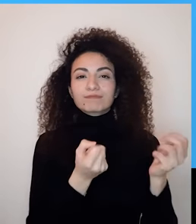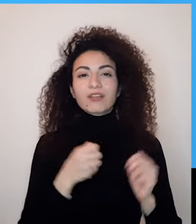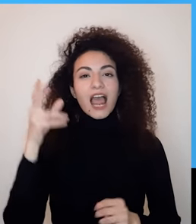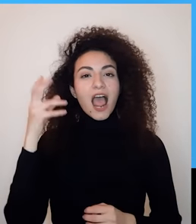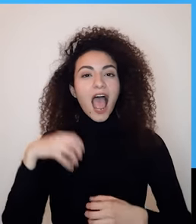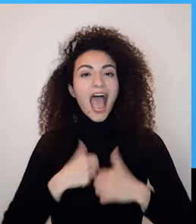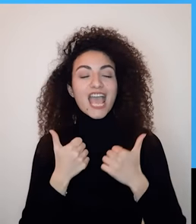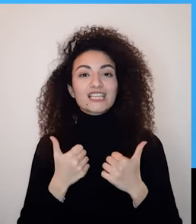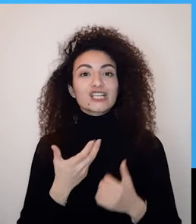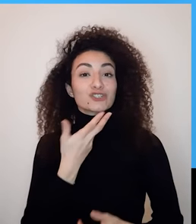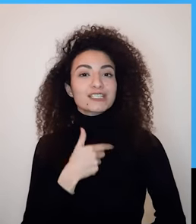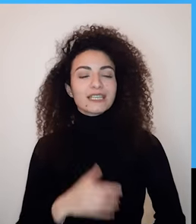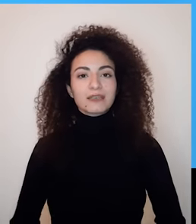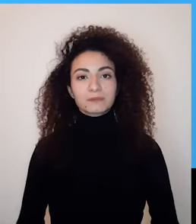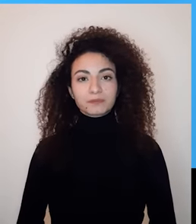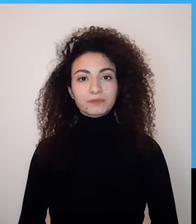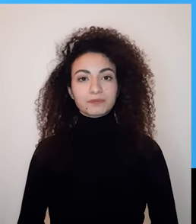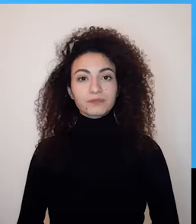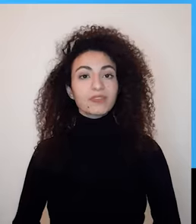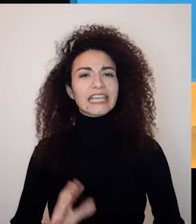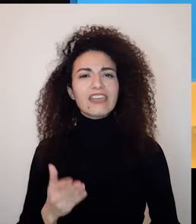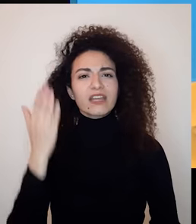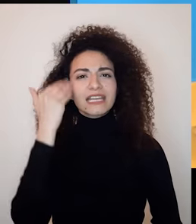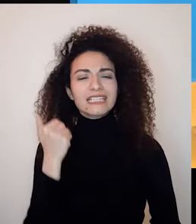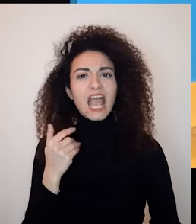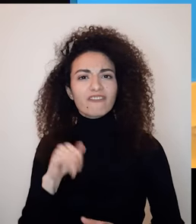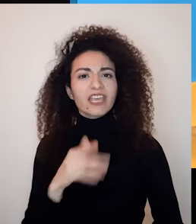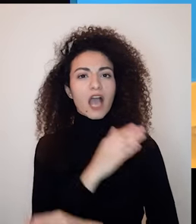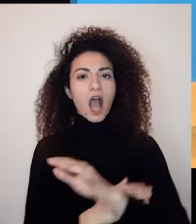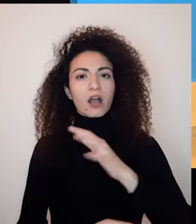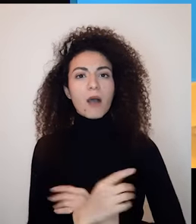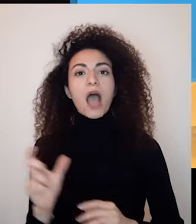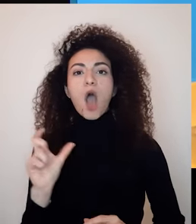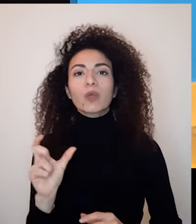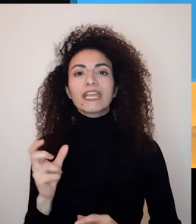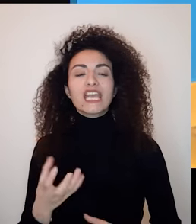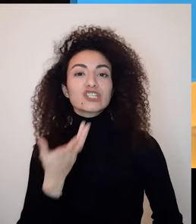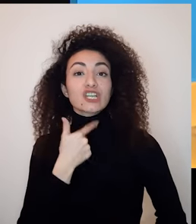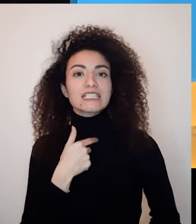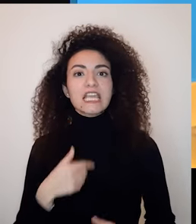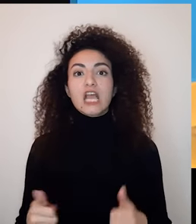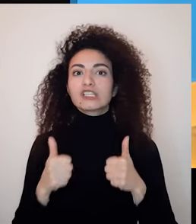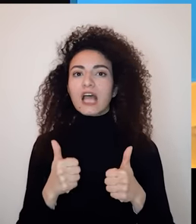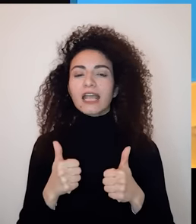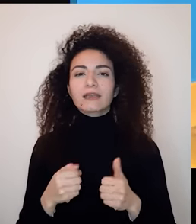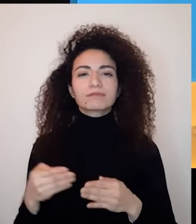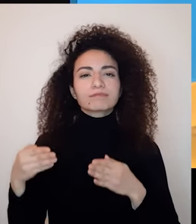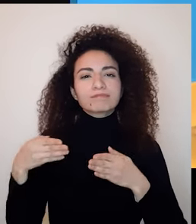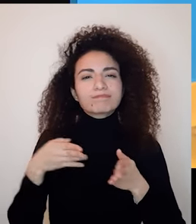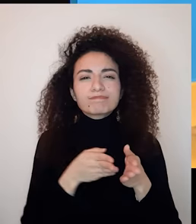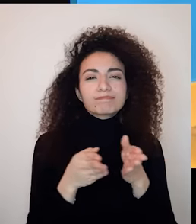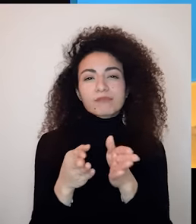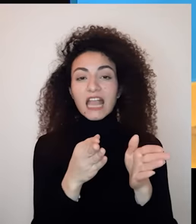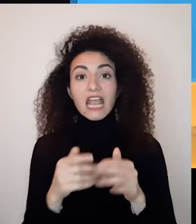مرتبط بتبني نظرة صحية للحياة الجنسية. فكيف ممكن للنساء ذوات الإعاقة أن يقوموا ببناء هوية وحياة جنسية